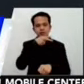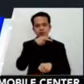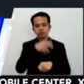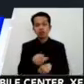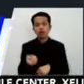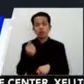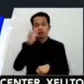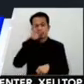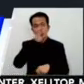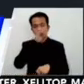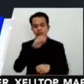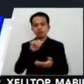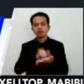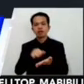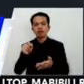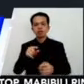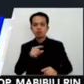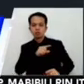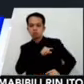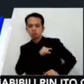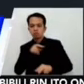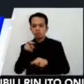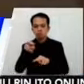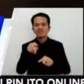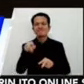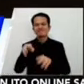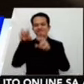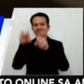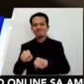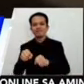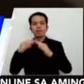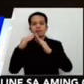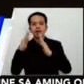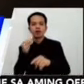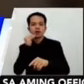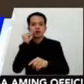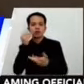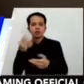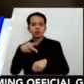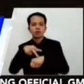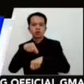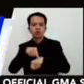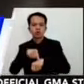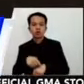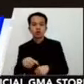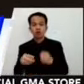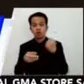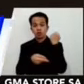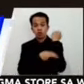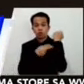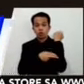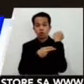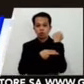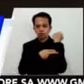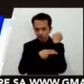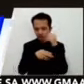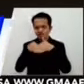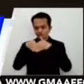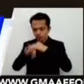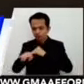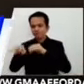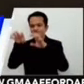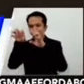bodyguard daw ng grupo ang inaresto sa kanyang bahay sa parañque sa loob ng isang hotel room na ito sa pasi City inaresto naman ang dalawang